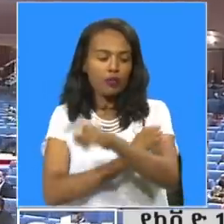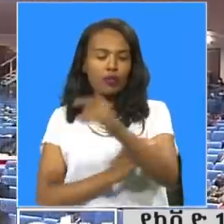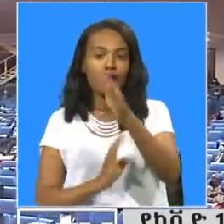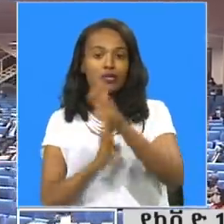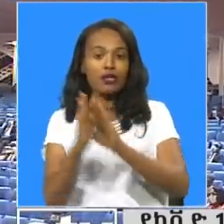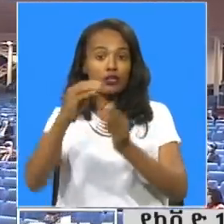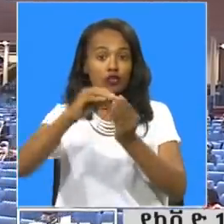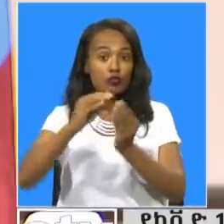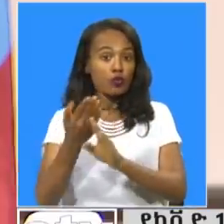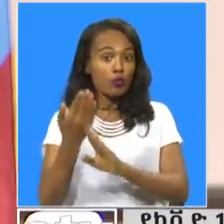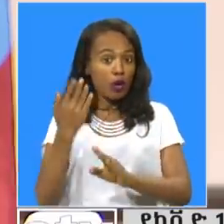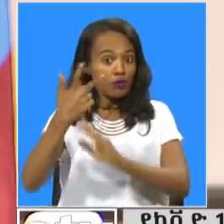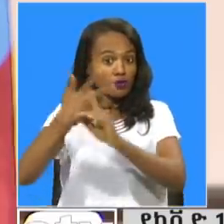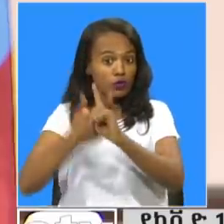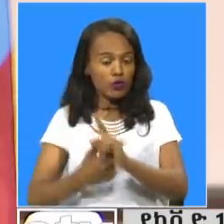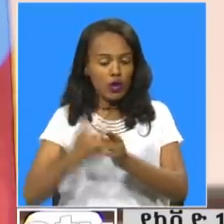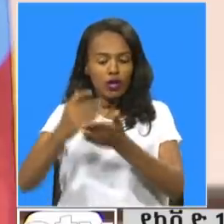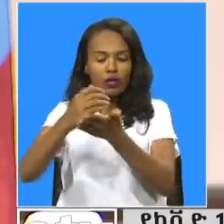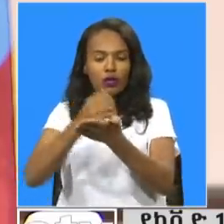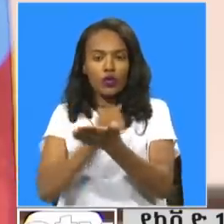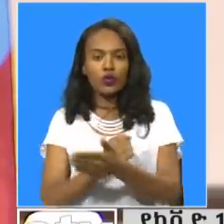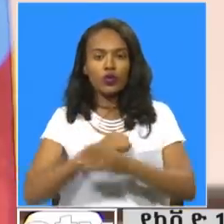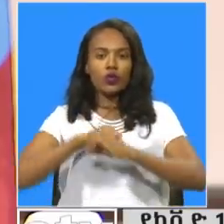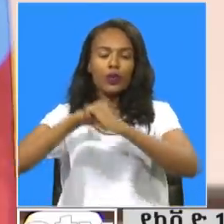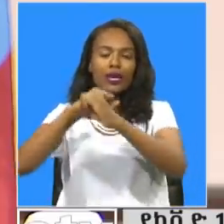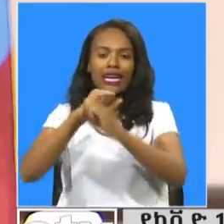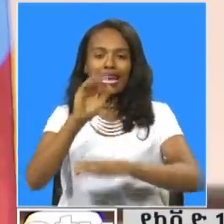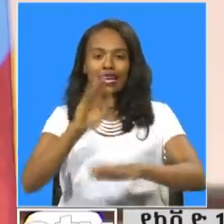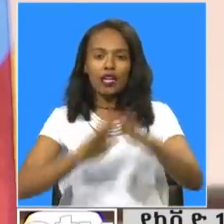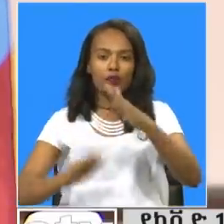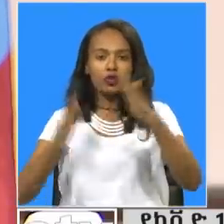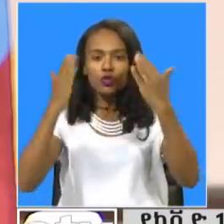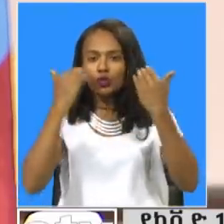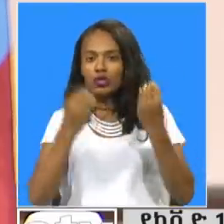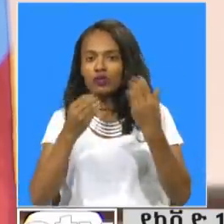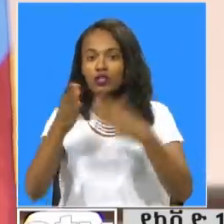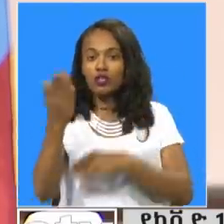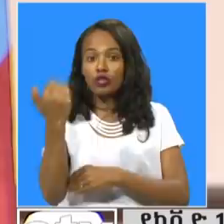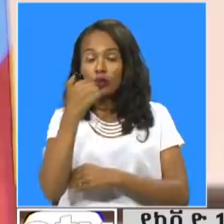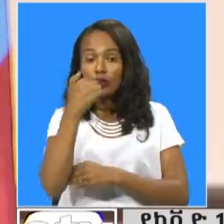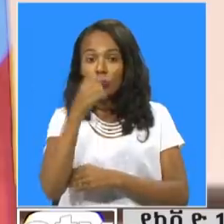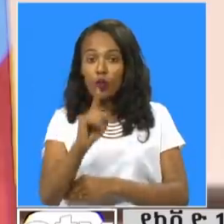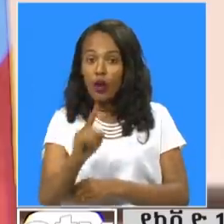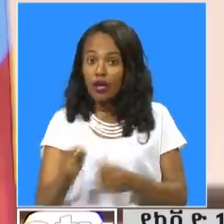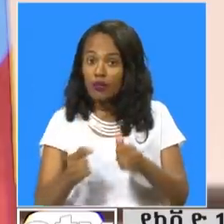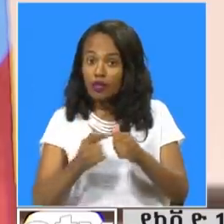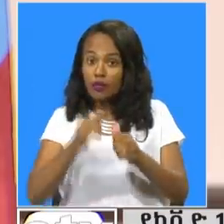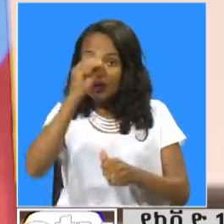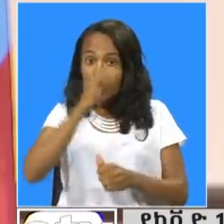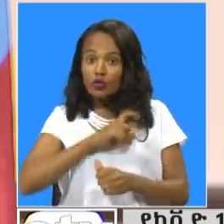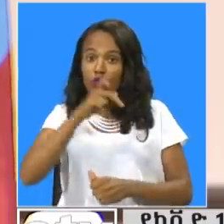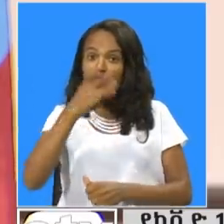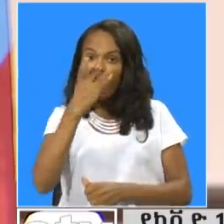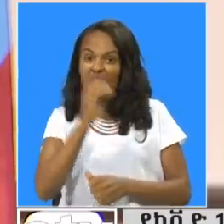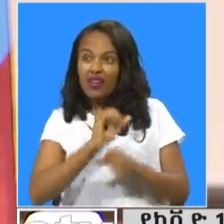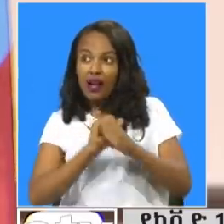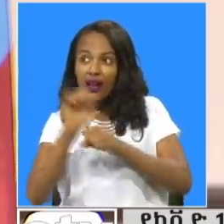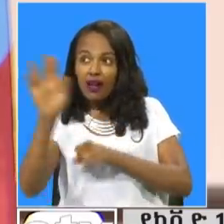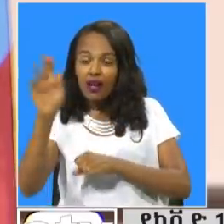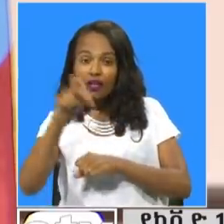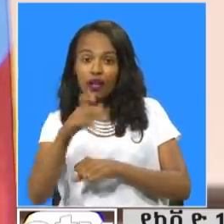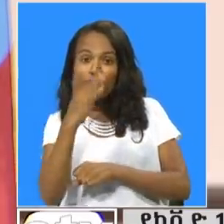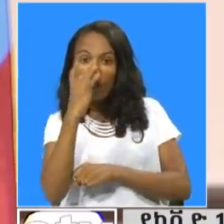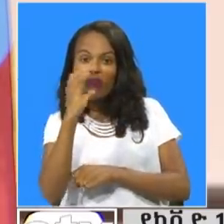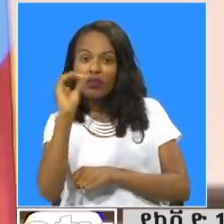ጨምሮ ባለፉት 3 ወራት የተወሰዱ የመከላከል እርምጃዎች ተስፋ ሰጪ ነበሩ ብለዋል። የመጀመሪያውን ሰው ደቡብ አፍሪካ ልከን ከደቡብ